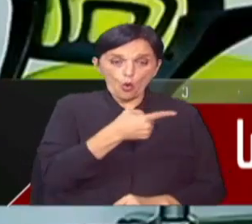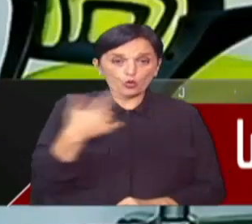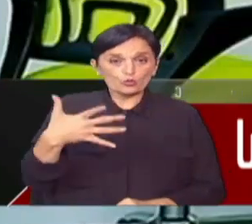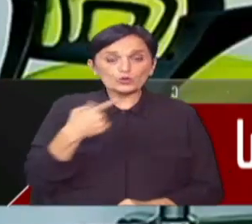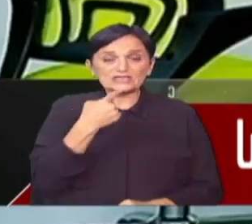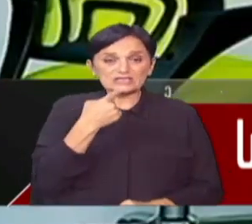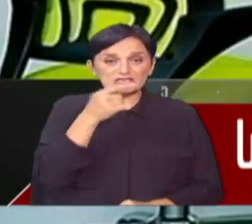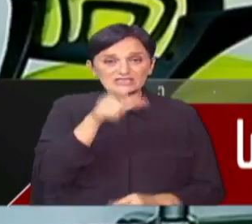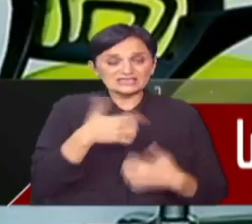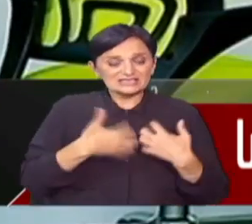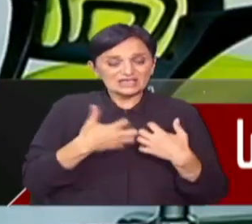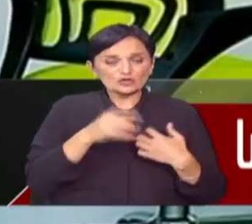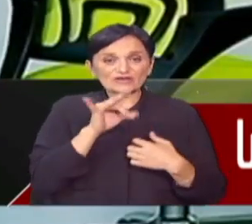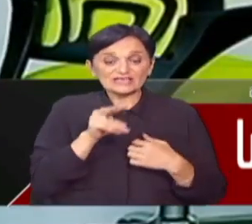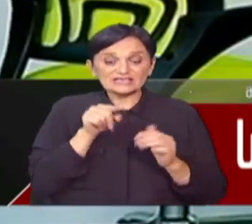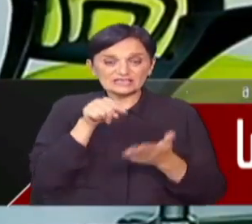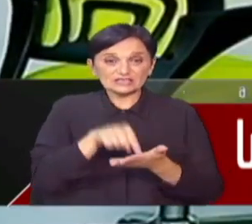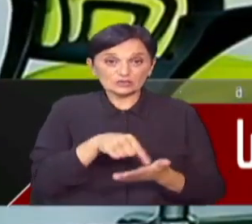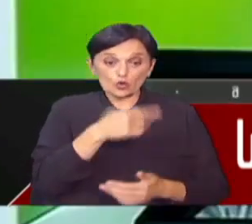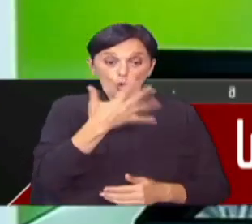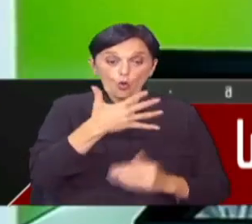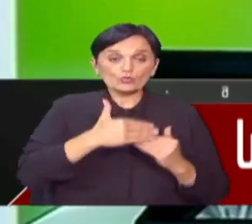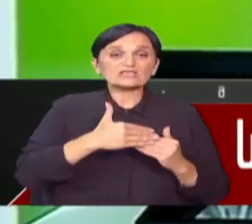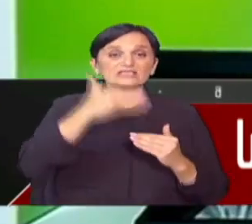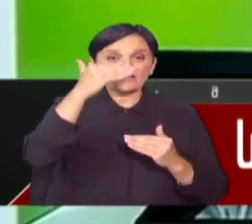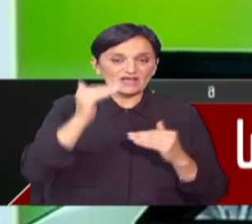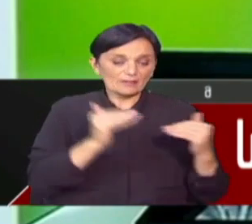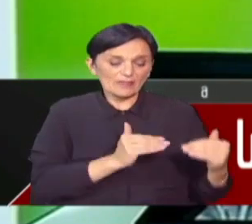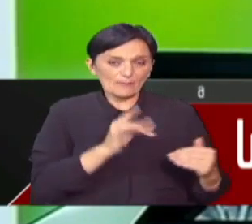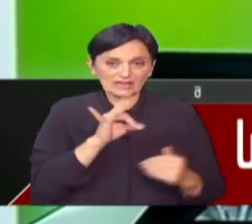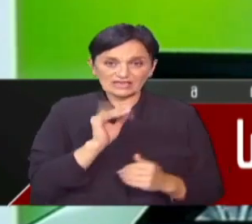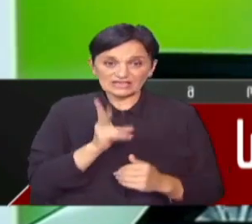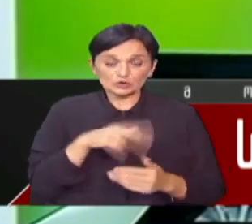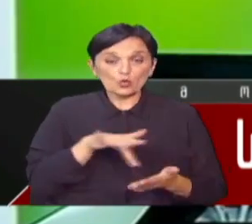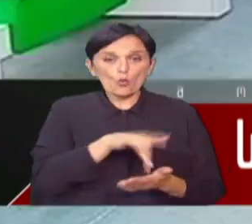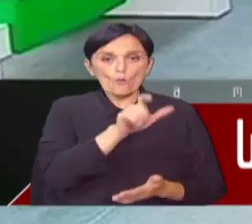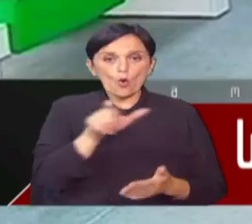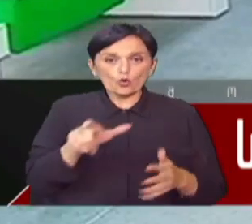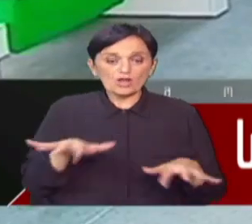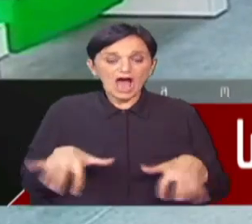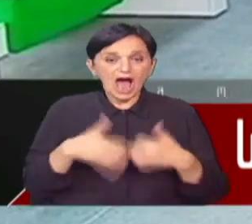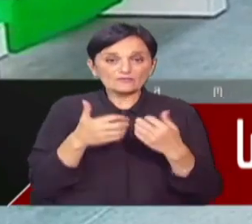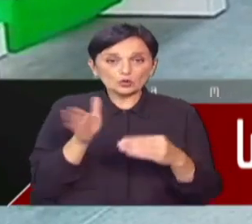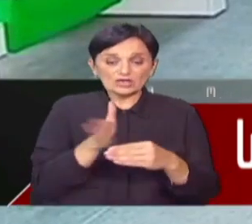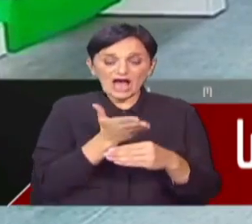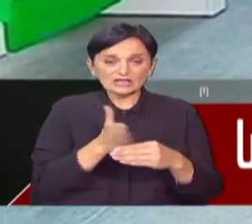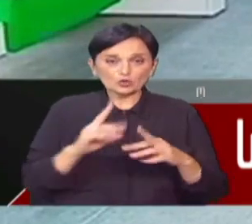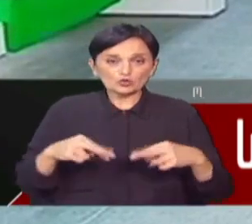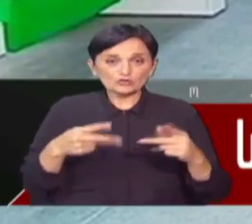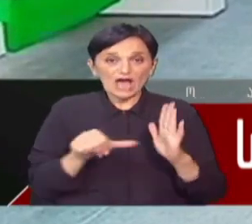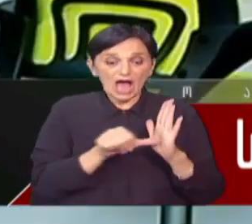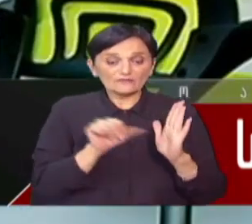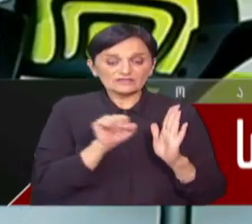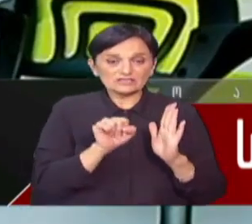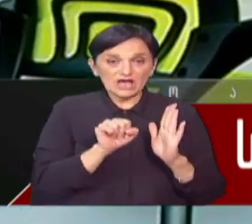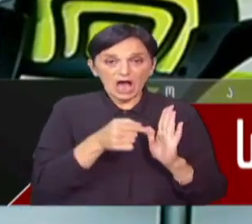წლამდე ადამიანები საშუალო რისკიანში, ხოლო 50-დან ზემოთ დაბალ რისკიანში. მოქალაქეებს ავტომატური გადანაწილების ცვლილება სწორედ 6